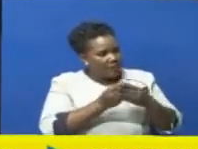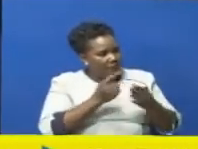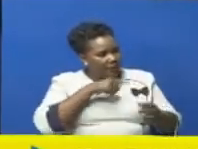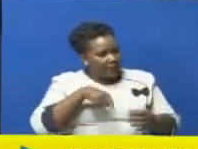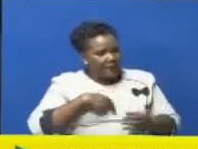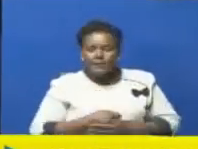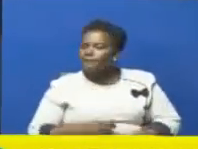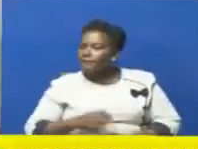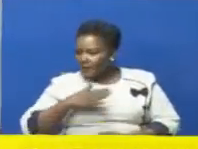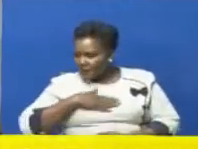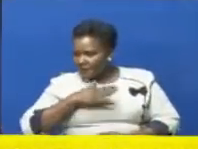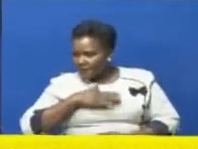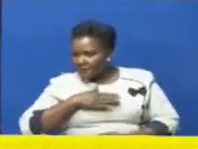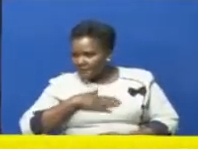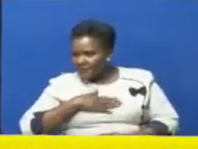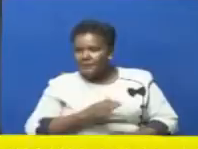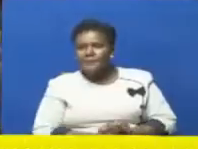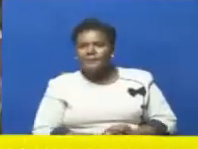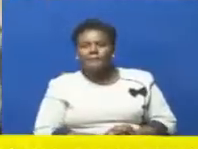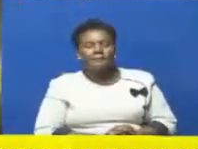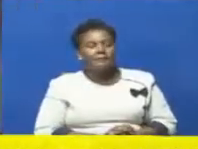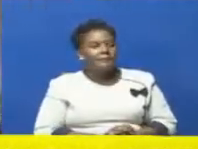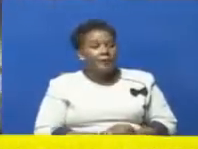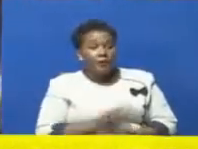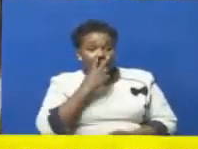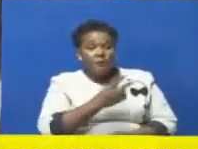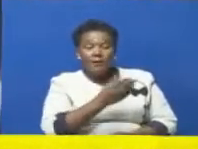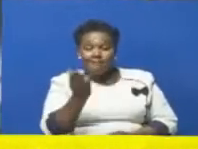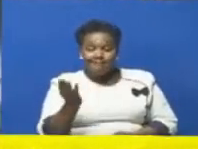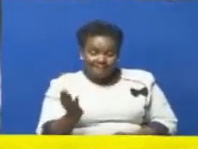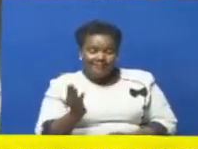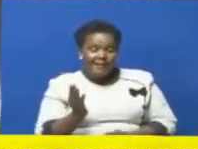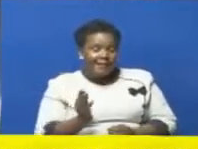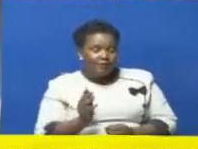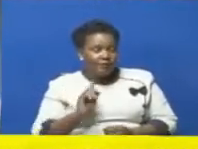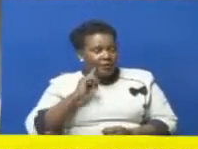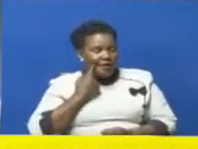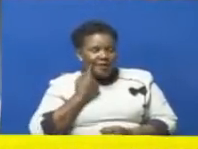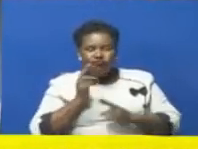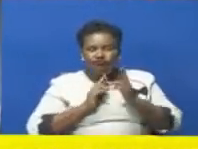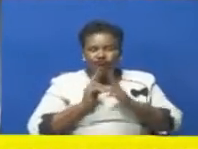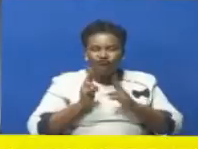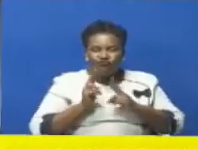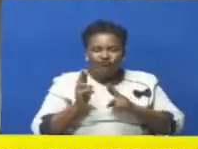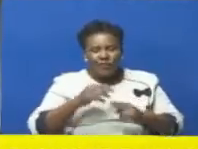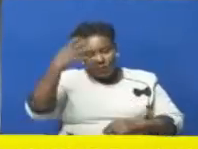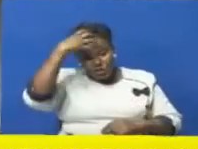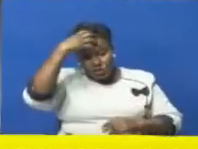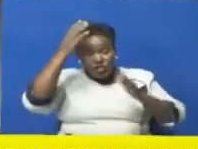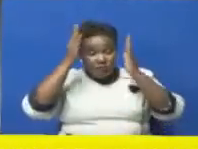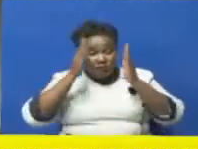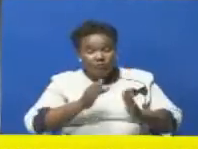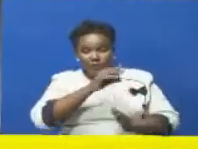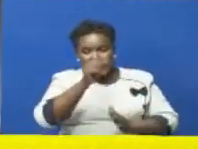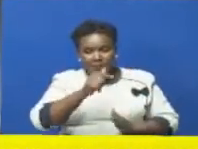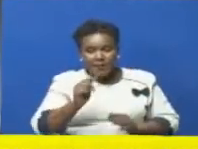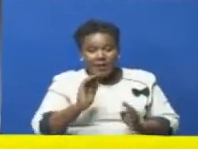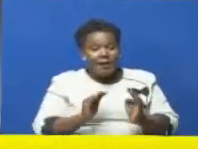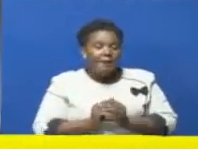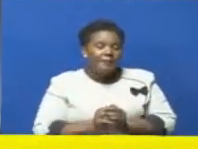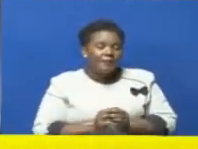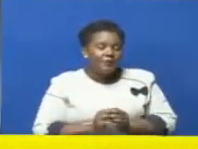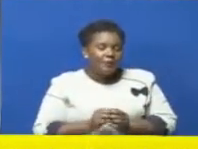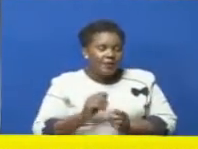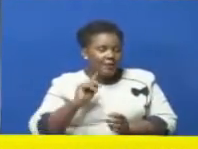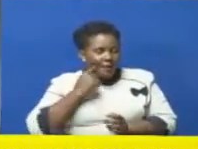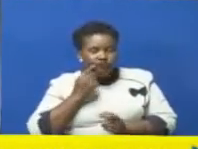fikum. Na mtazamaji, ni mufti wa Tanzania Sheikh Abubakar Zubeli bin Ali nikizungumza naye baada ya kushiriki baraza la Maulidi